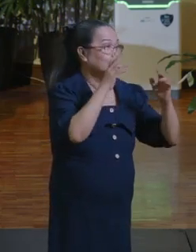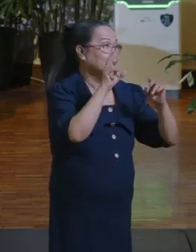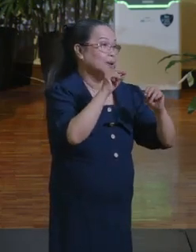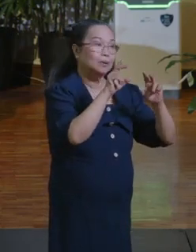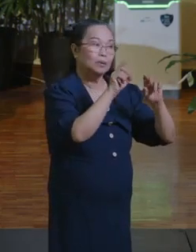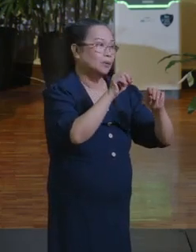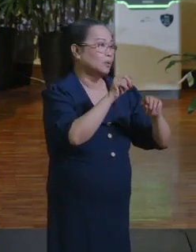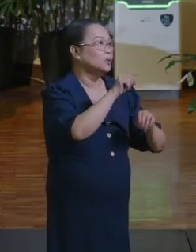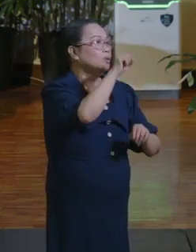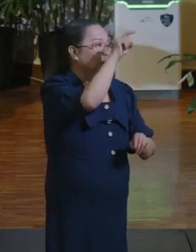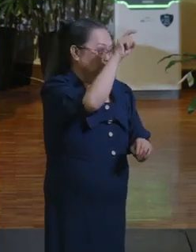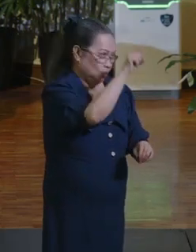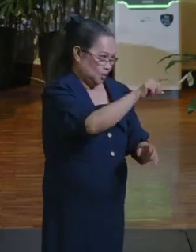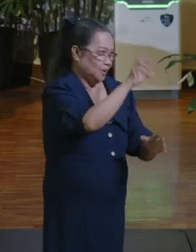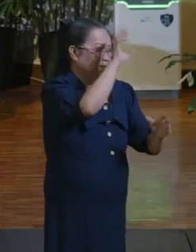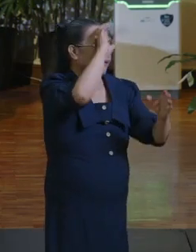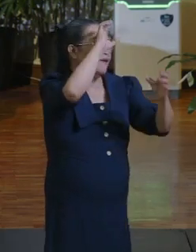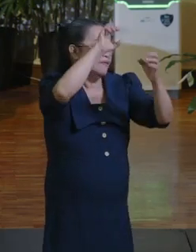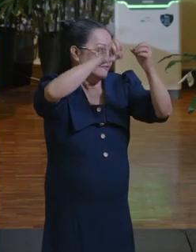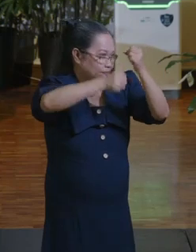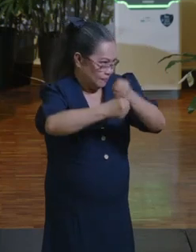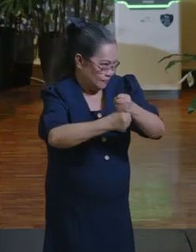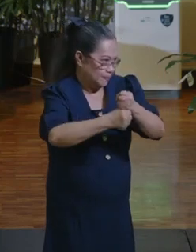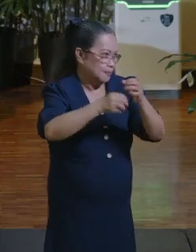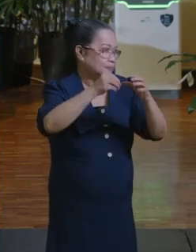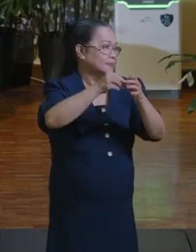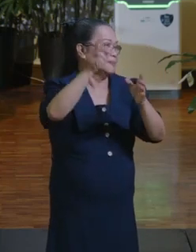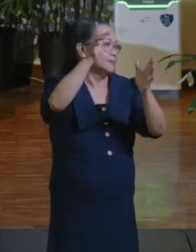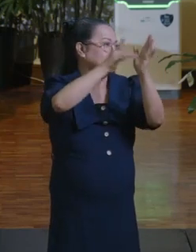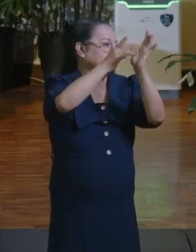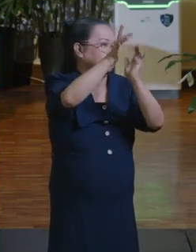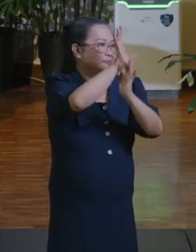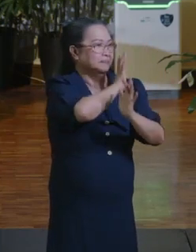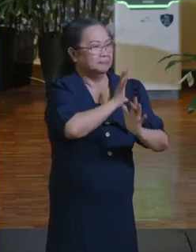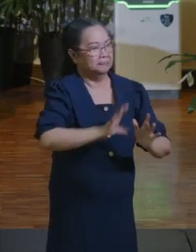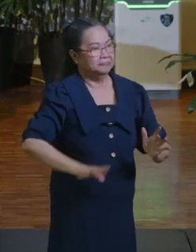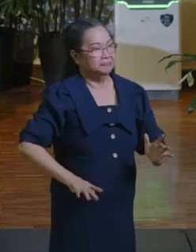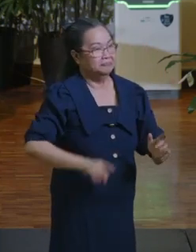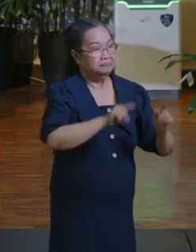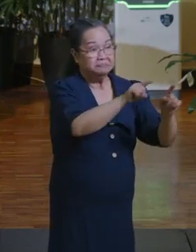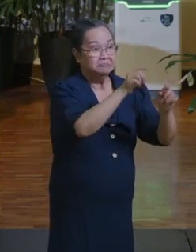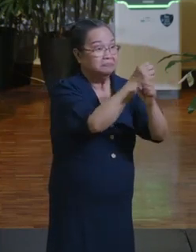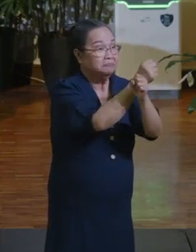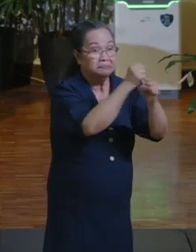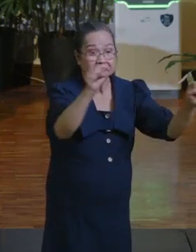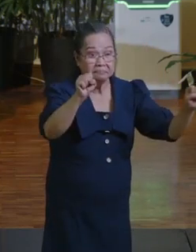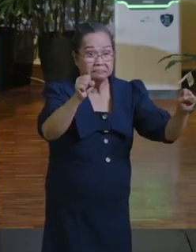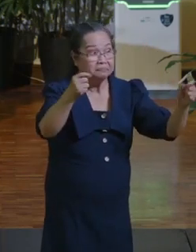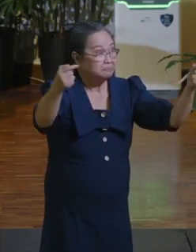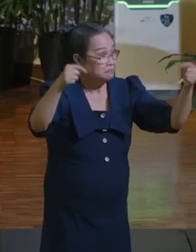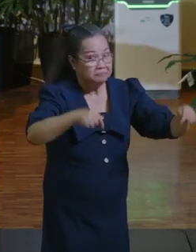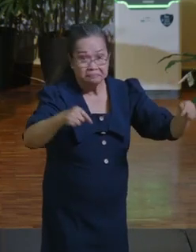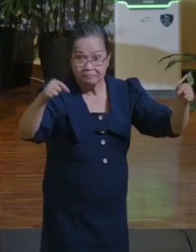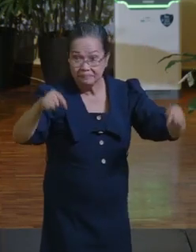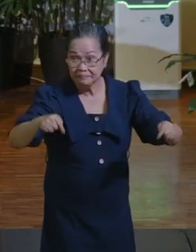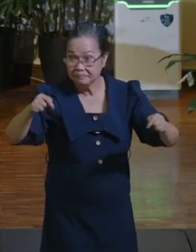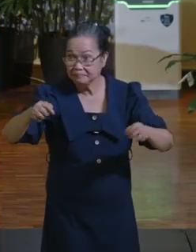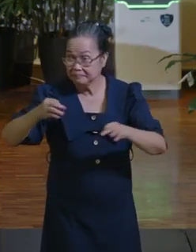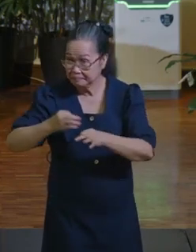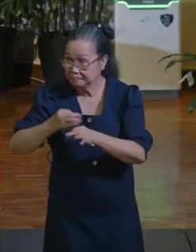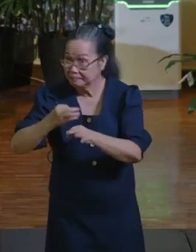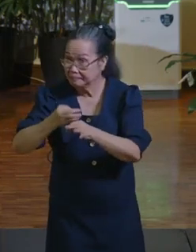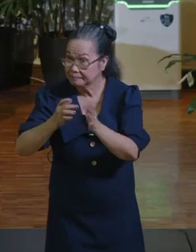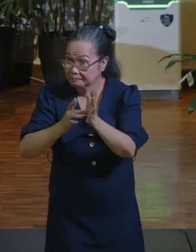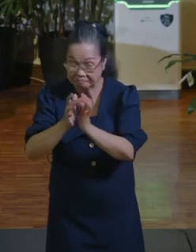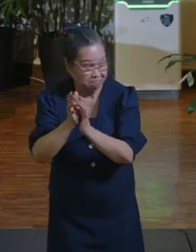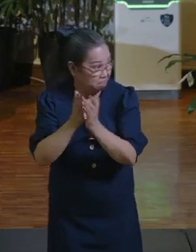po. Hindi po kayo maliligtas ng pagsisimba. Hindi po kayo maliligtas ng pag-a-attend ng